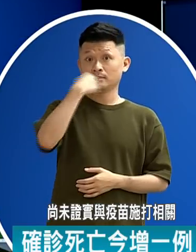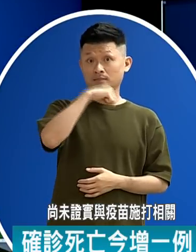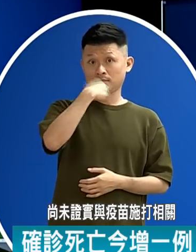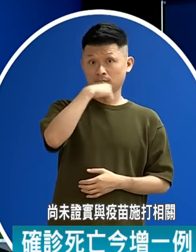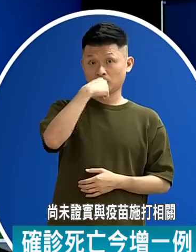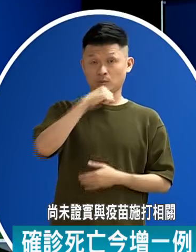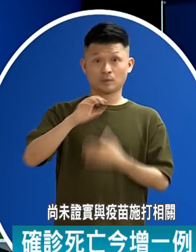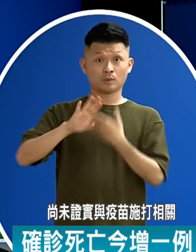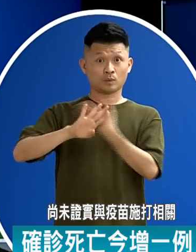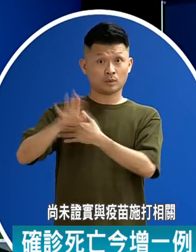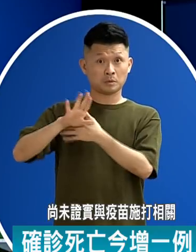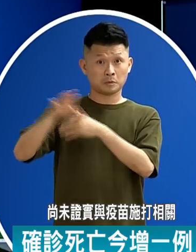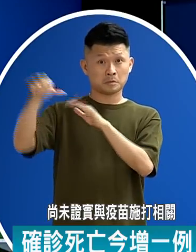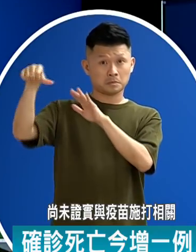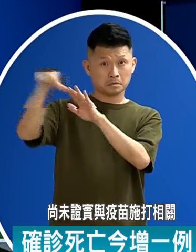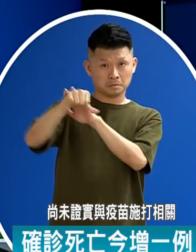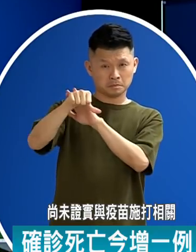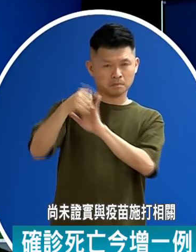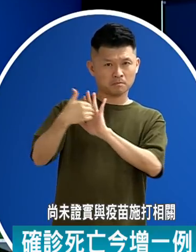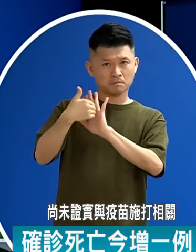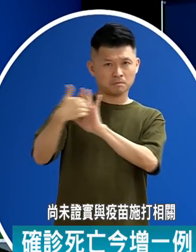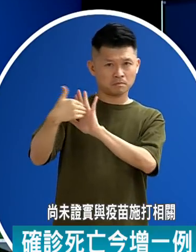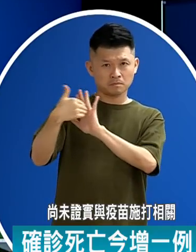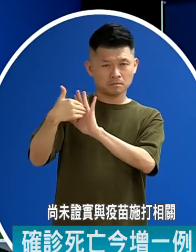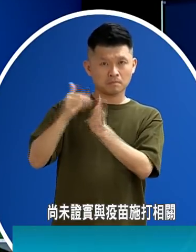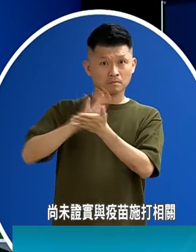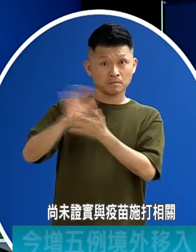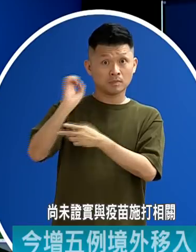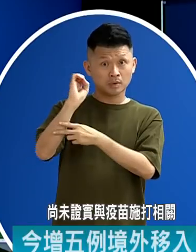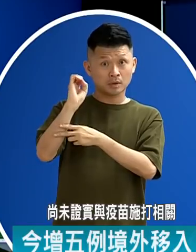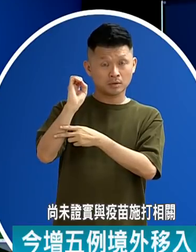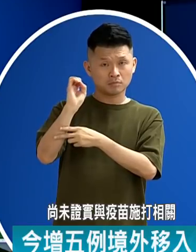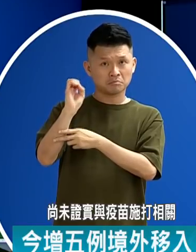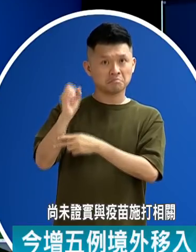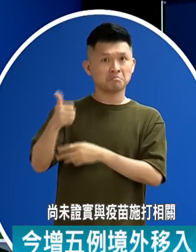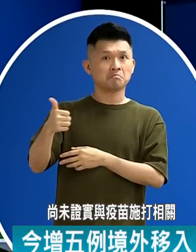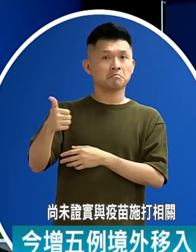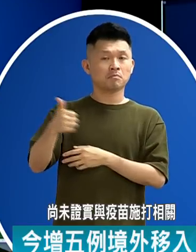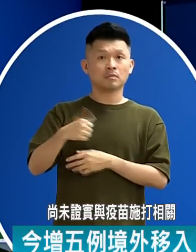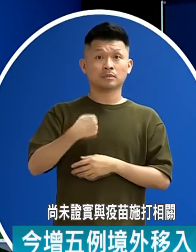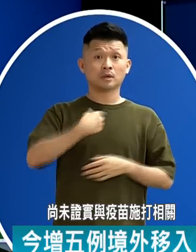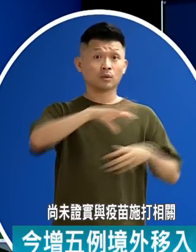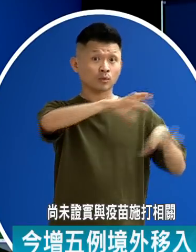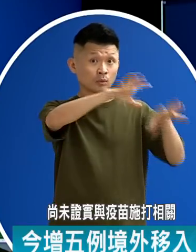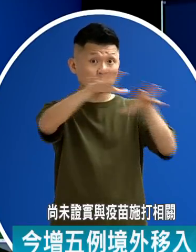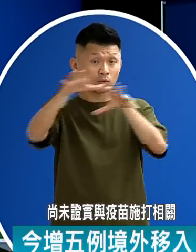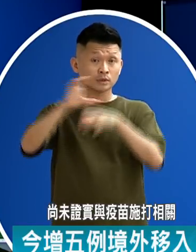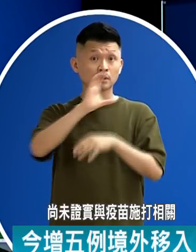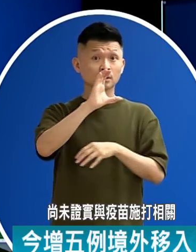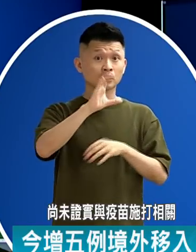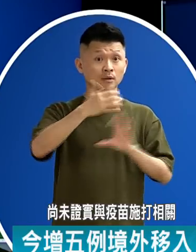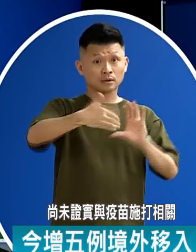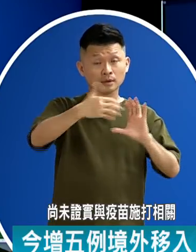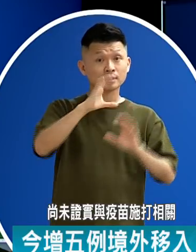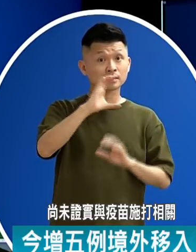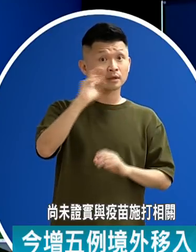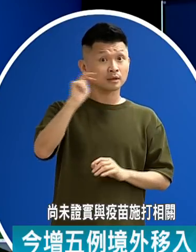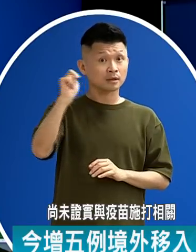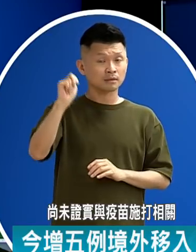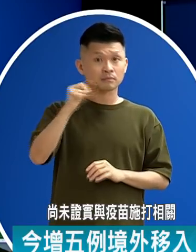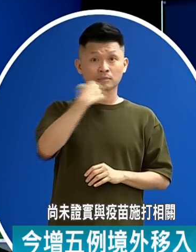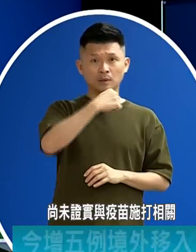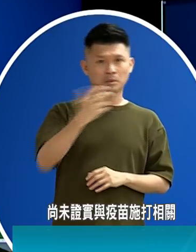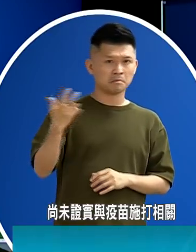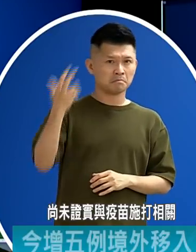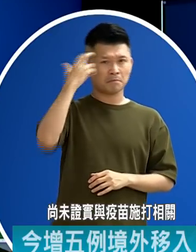湾的境外封锁策略是清零这件事情是非常有效的，可是国际媒体 CNN 就提醒说，如果台湾